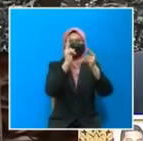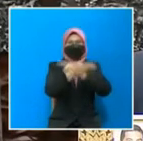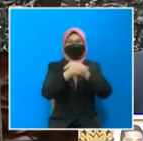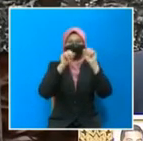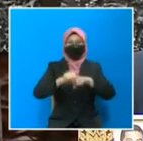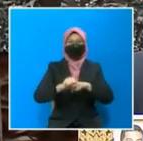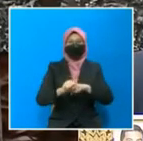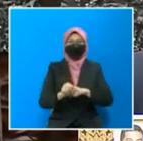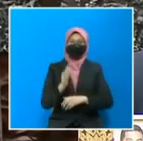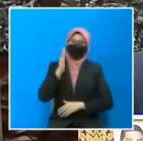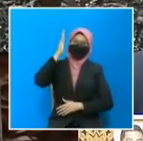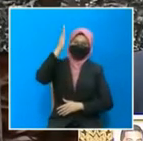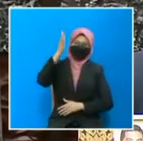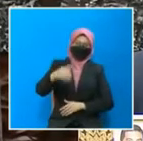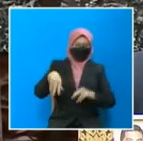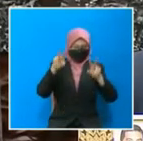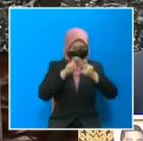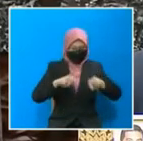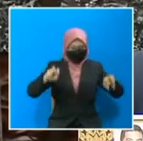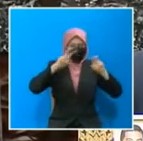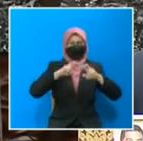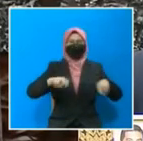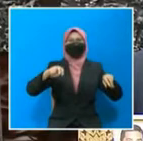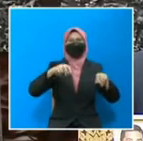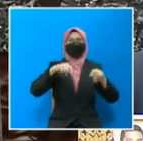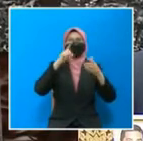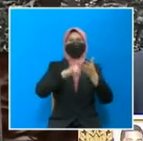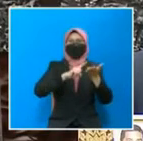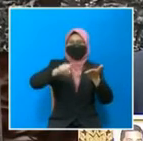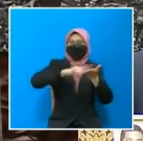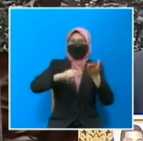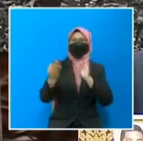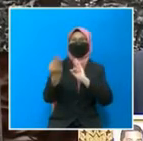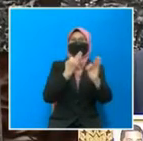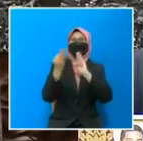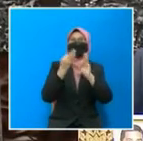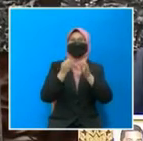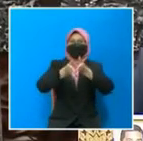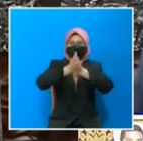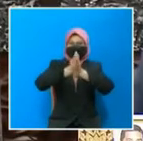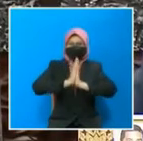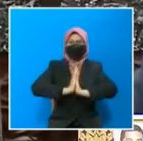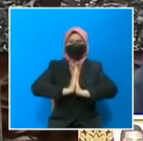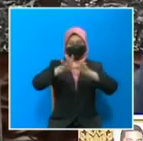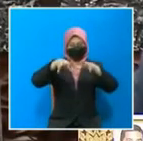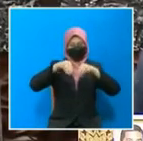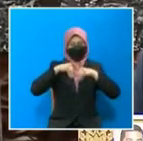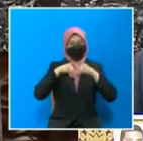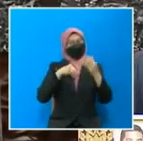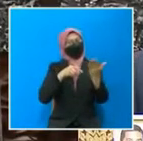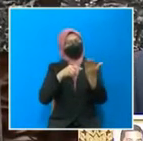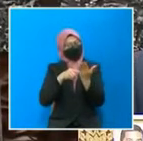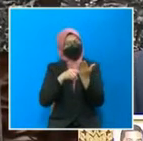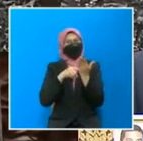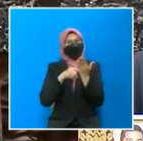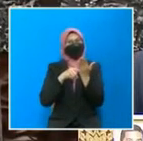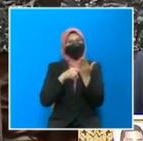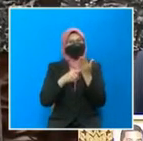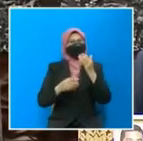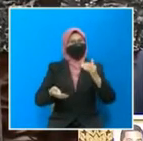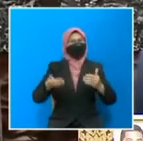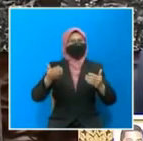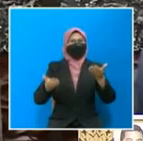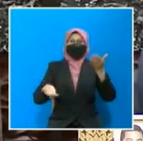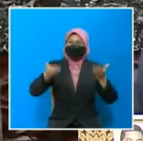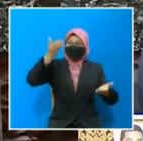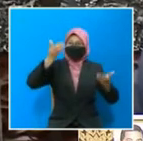kami akan meneliti segala maklum balas, tuntutan dan permohonan yang diterima untuk dipertimbangkan, lebih-lebih lagi